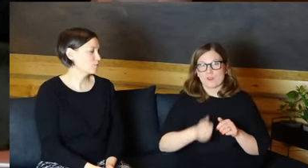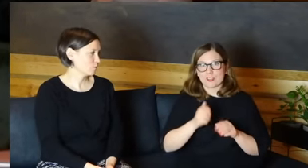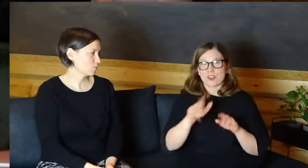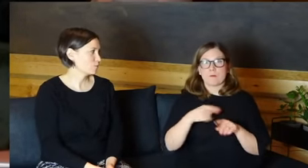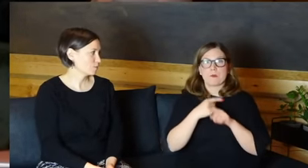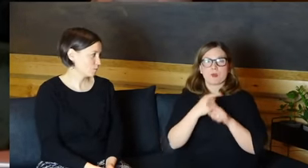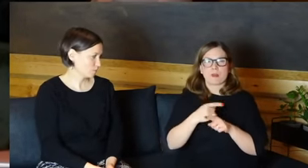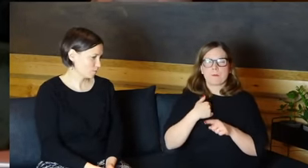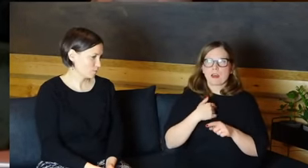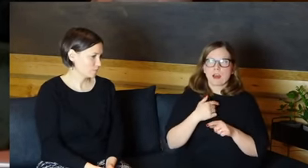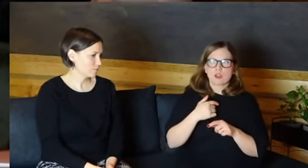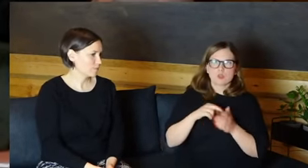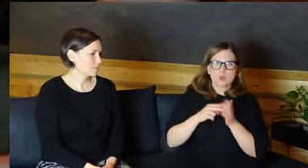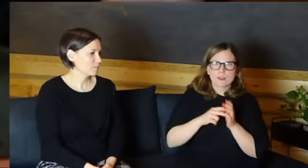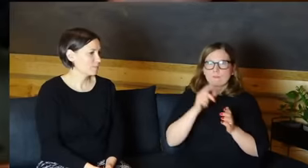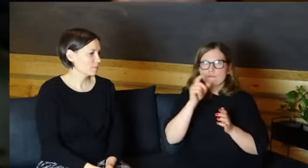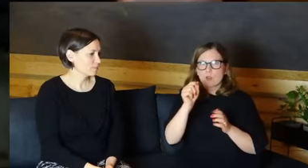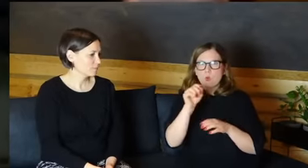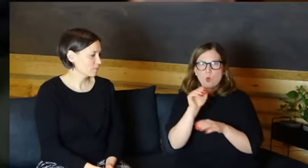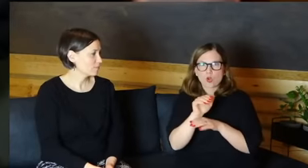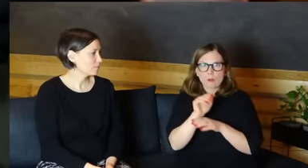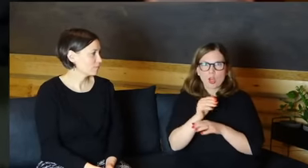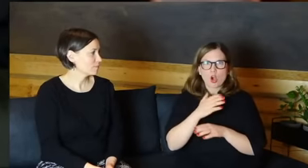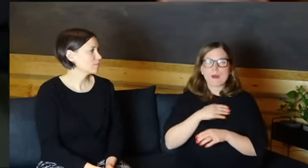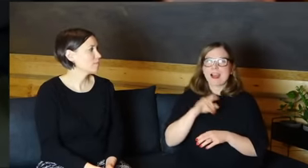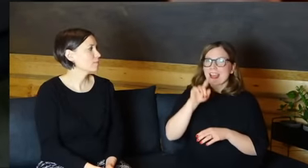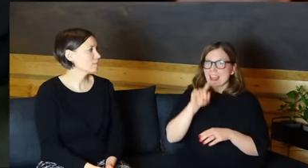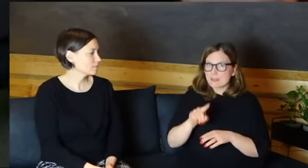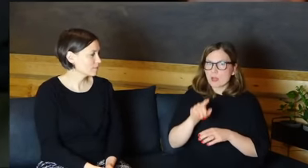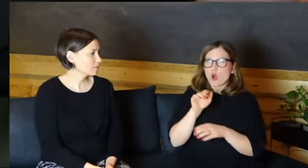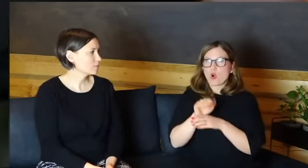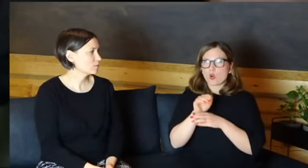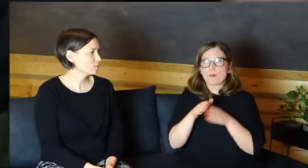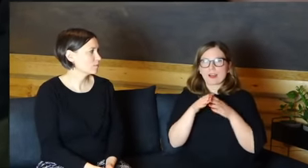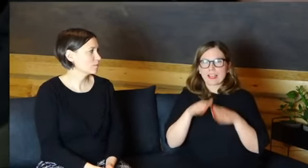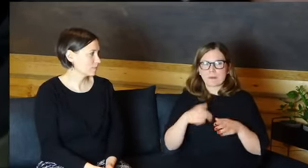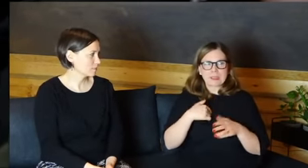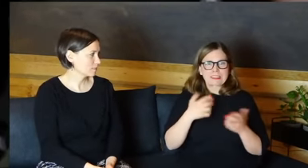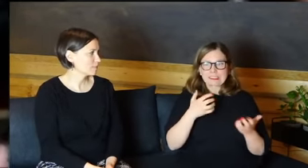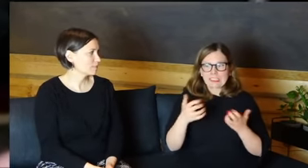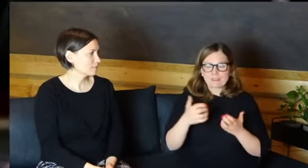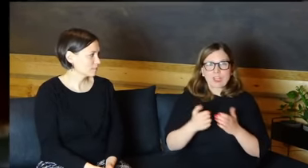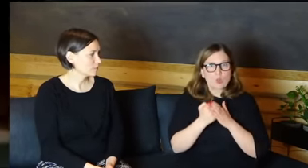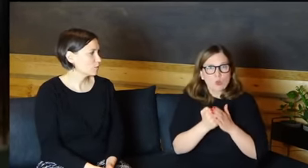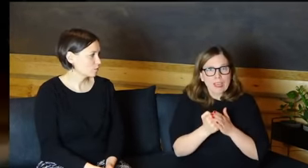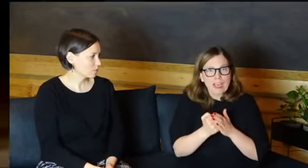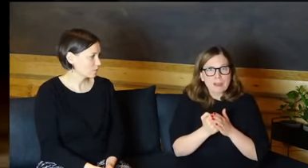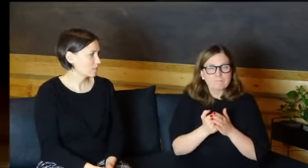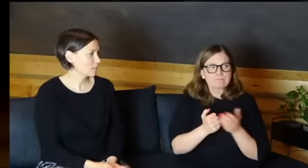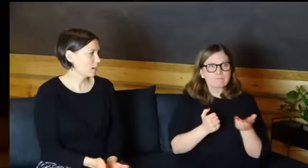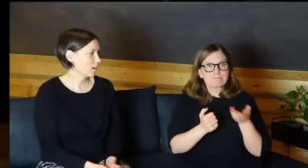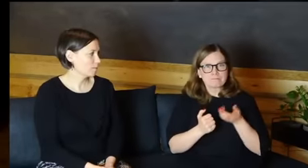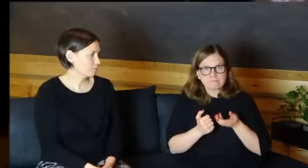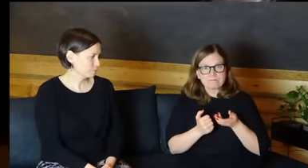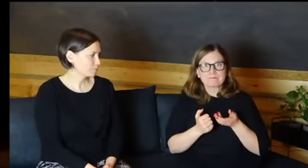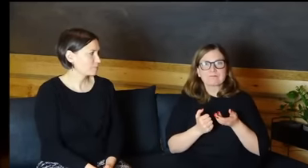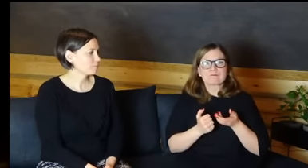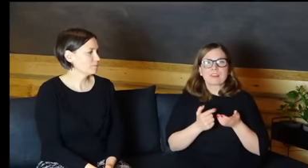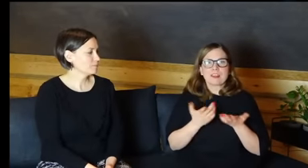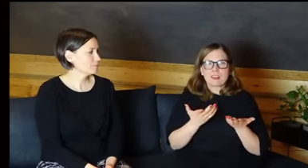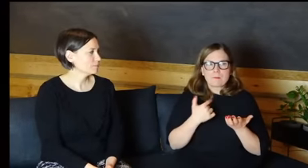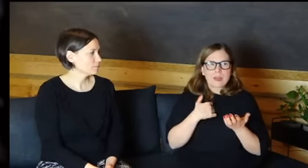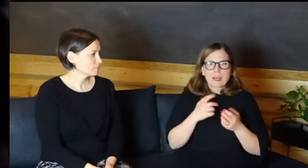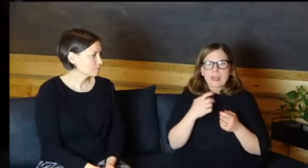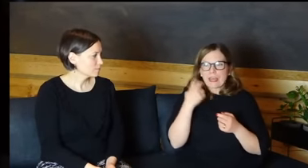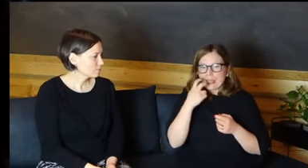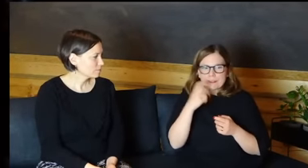lähdössä ulkomaille, ekalle ulkomaanleirille ja tarvittiin vähän tukea. Ja sitten etittiin Orimattilasta jotain